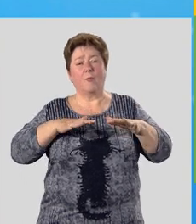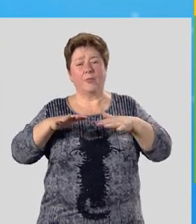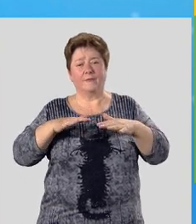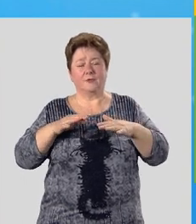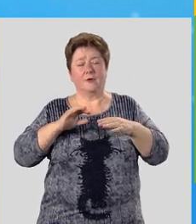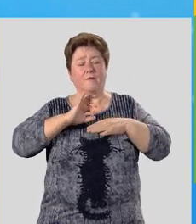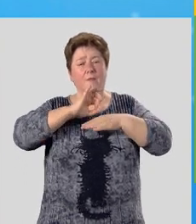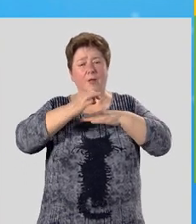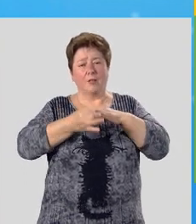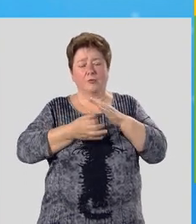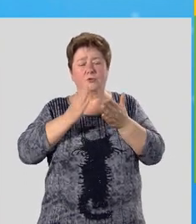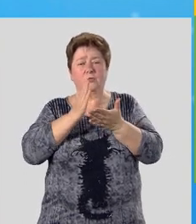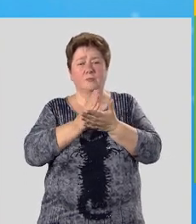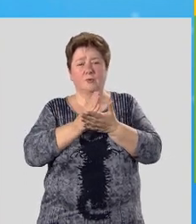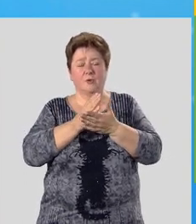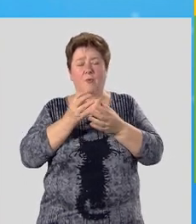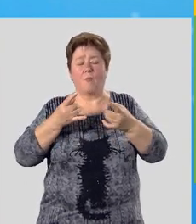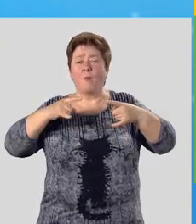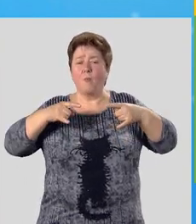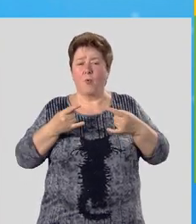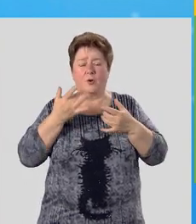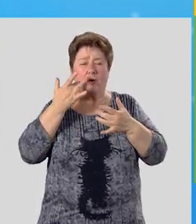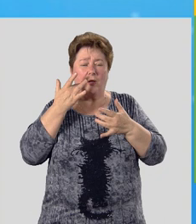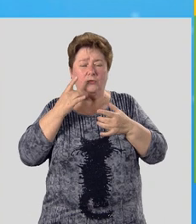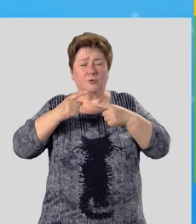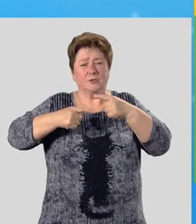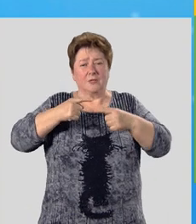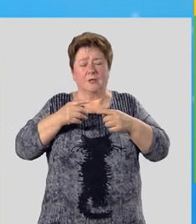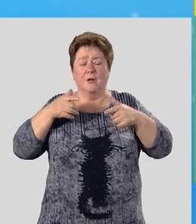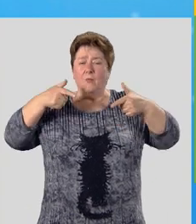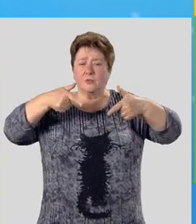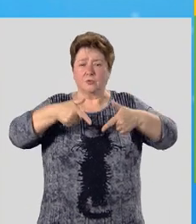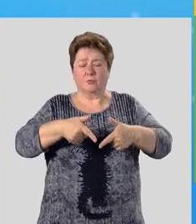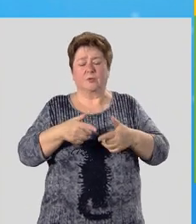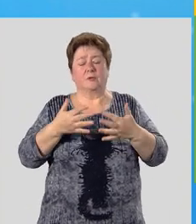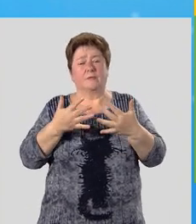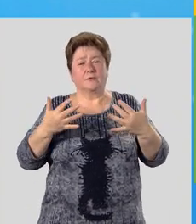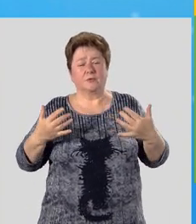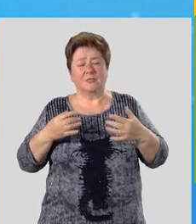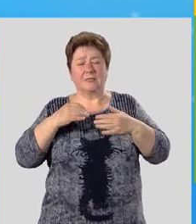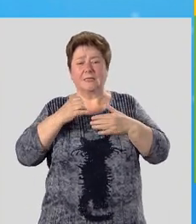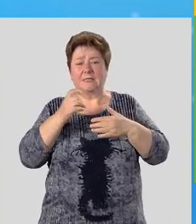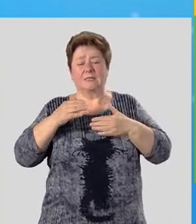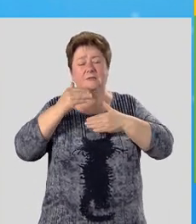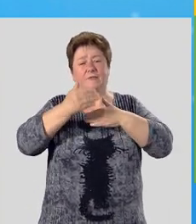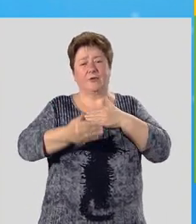В оболочке имеются поры, через которые идет поступление веществ извне.